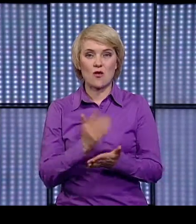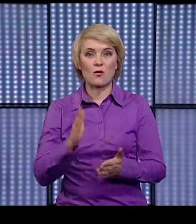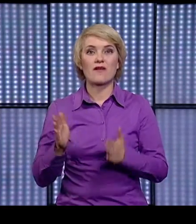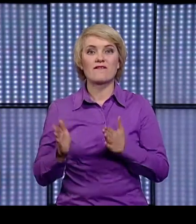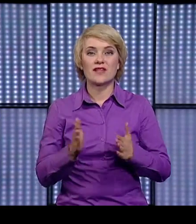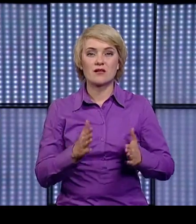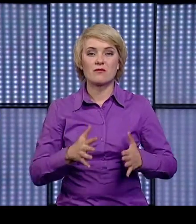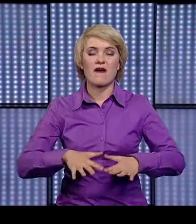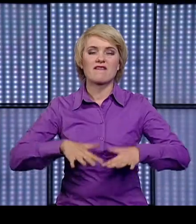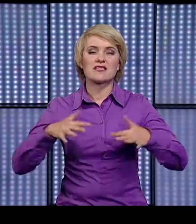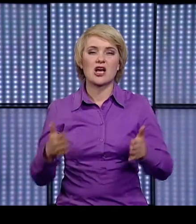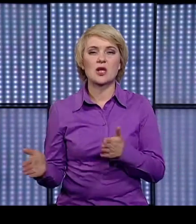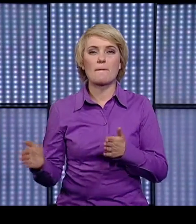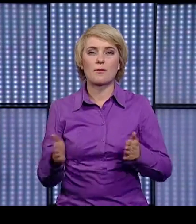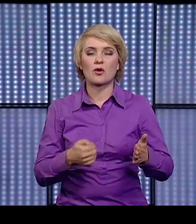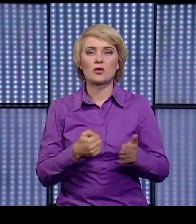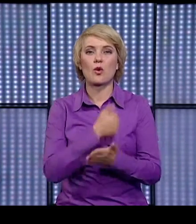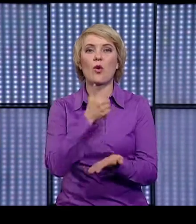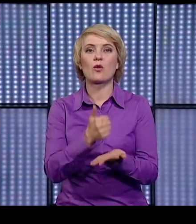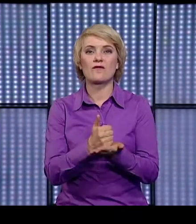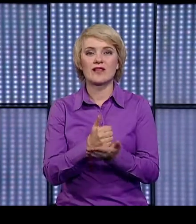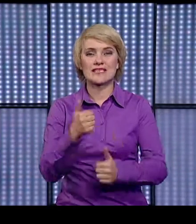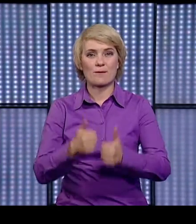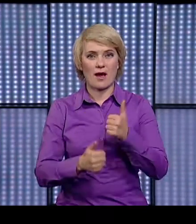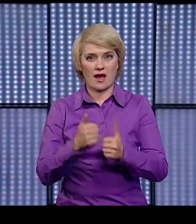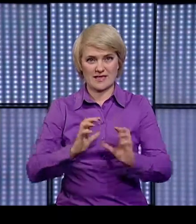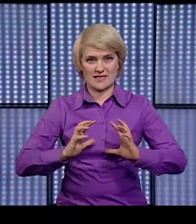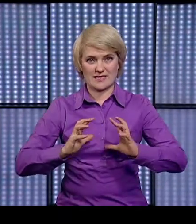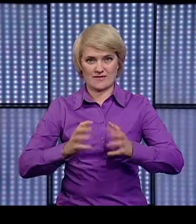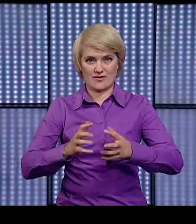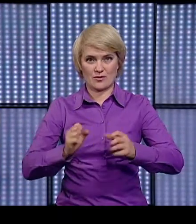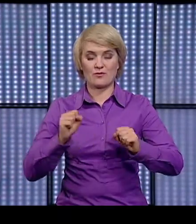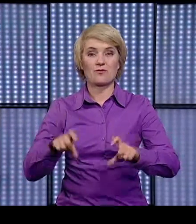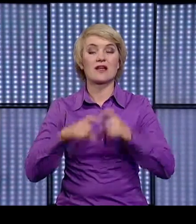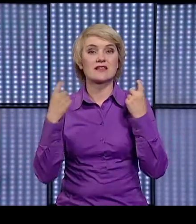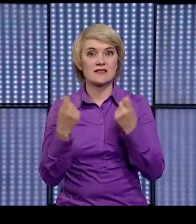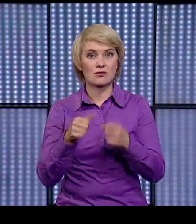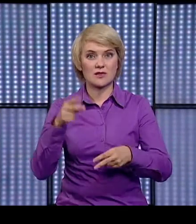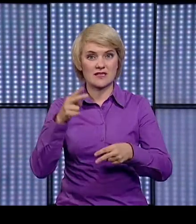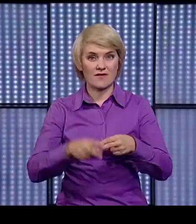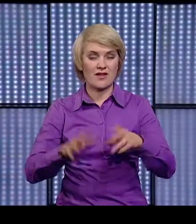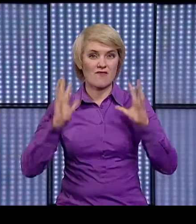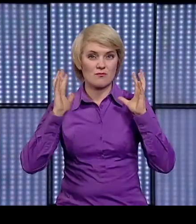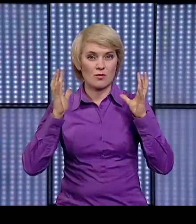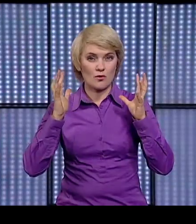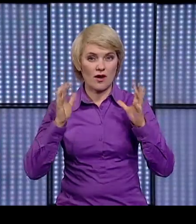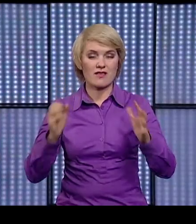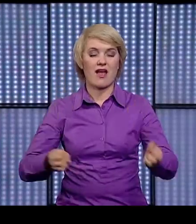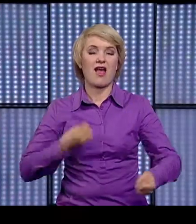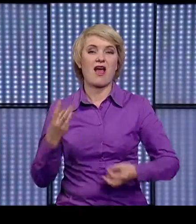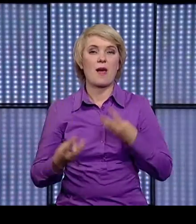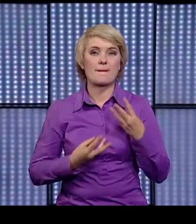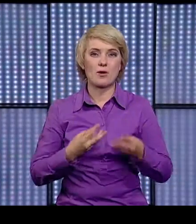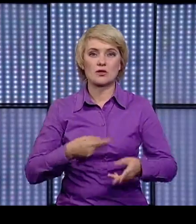виснажливих приготувань до головних змагань світу. А Лагоа-арена буквально за годину по завершенні нестримного вболівання, неповторних емоцій та